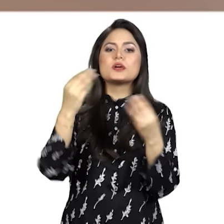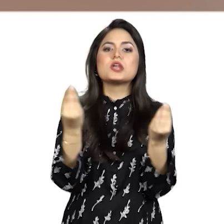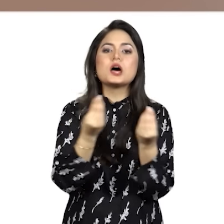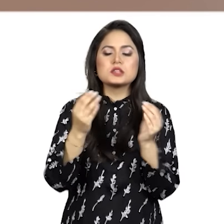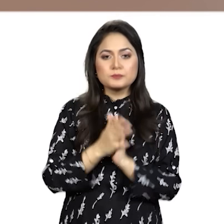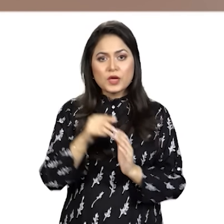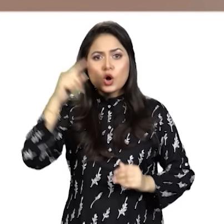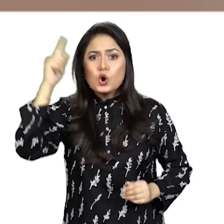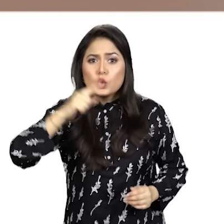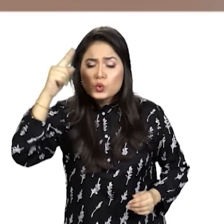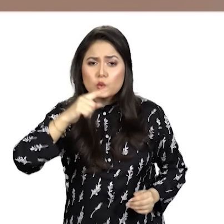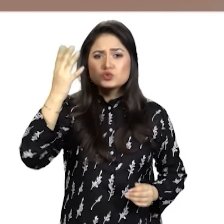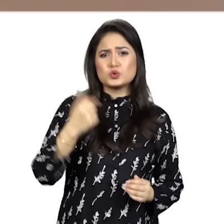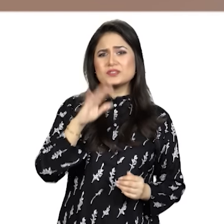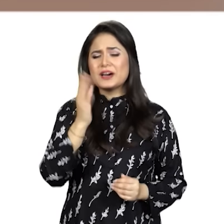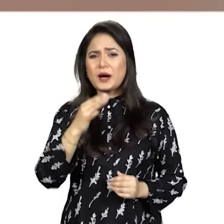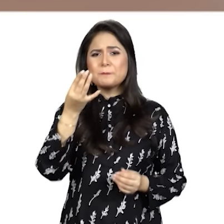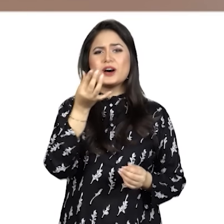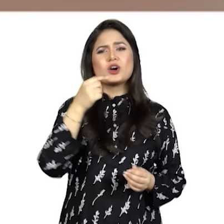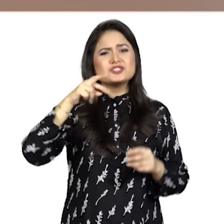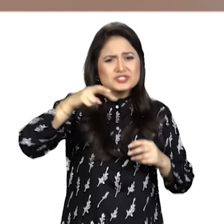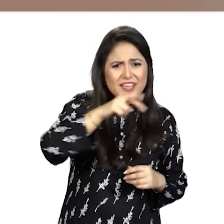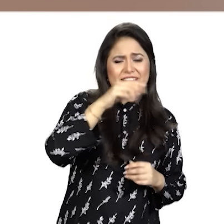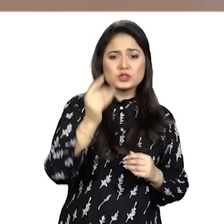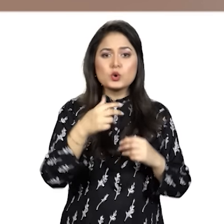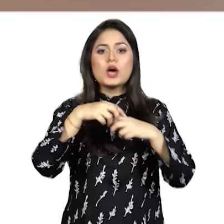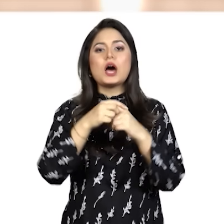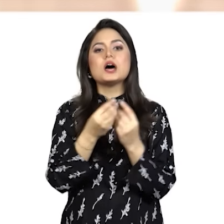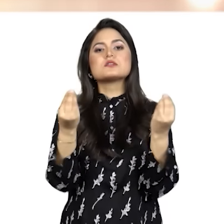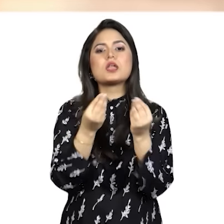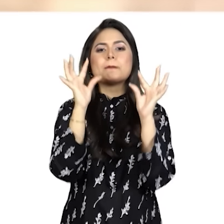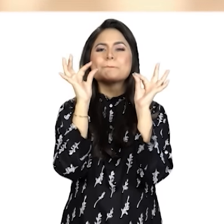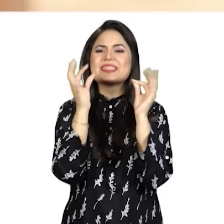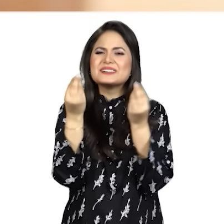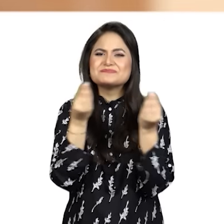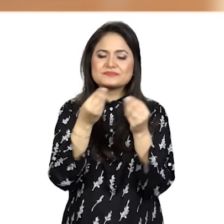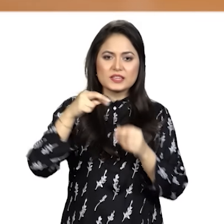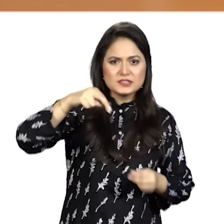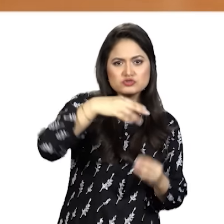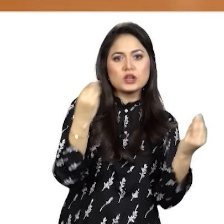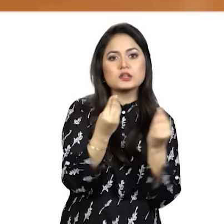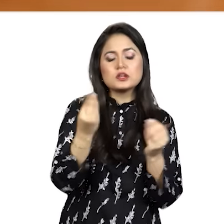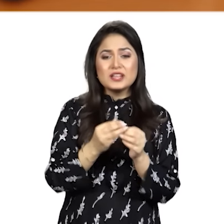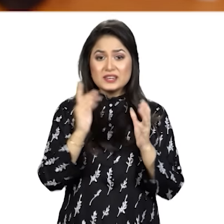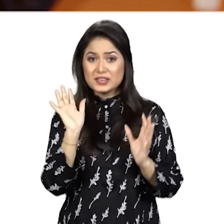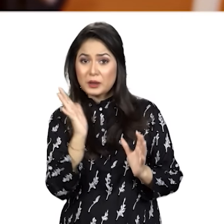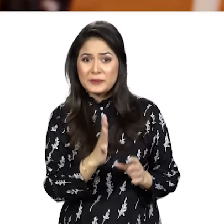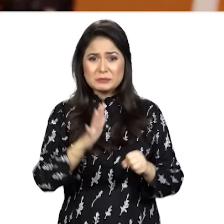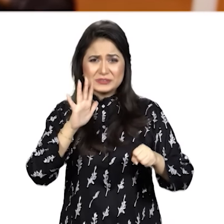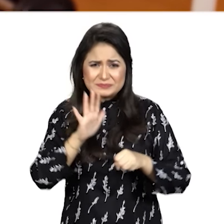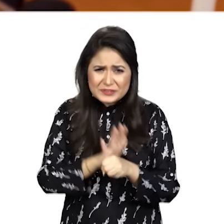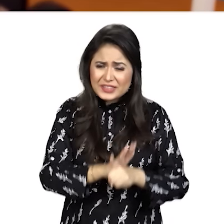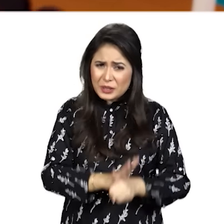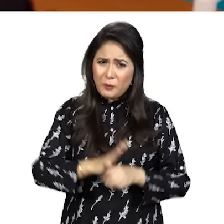की हरकत के दौरान साइनोवेल फ्लूइड पतला हो जाता है, जिससे जोड़ों की हरकत आसान हो जाती है। ताहम गैर मामूली दबाव की सूरत में ये सियाल